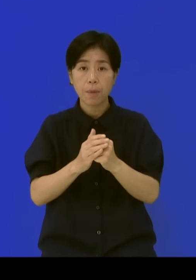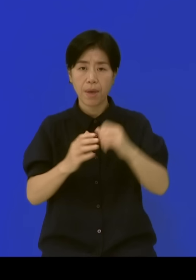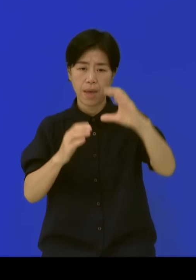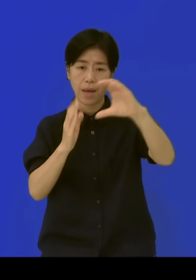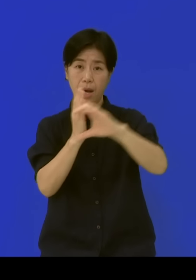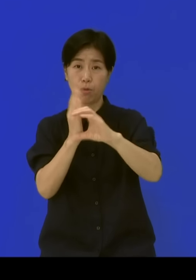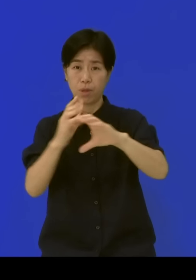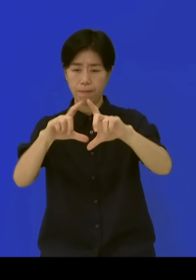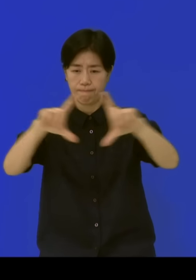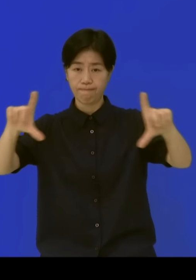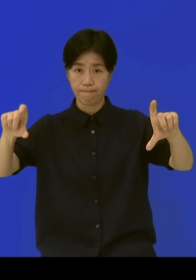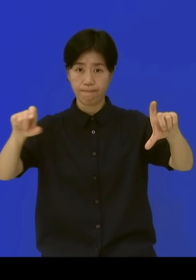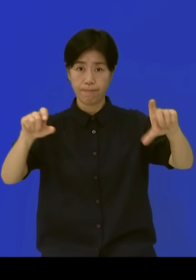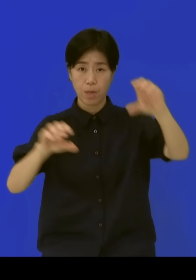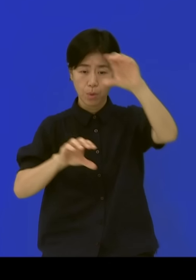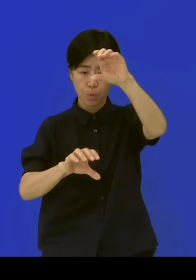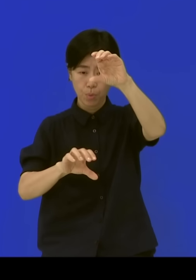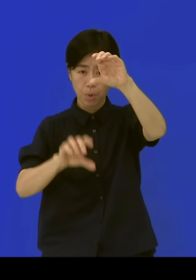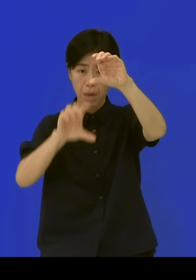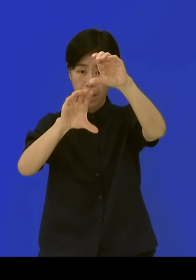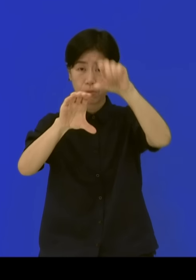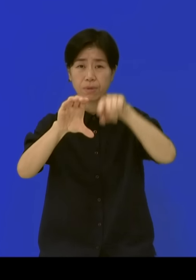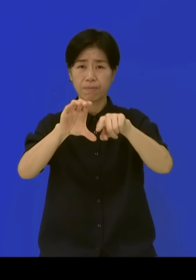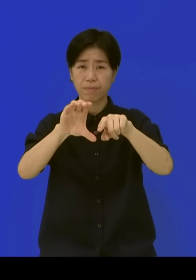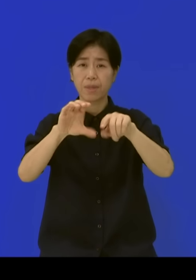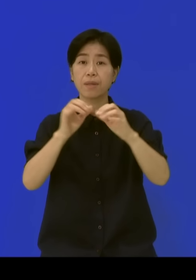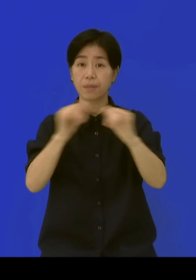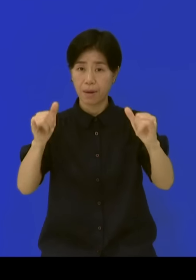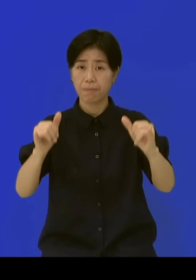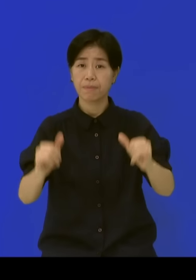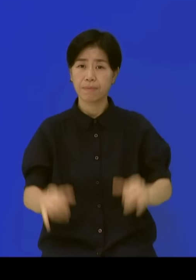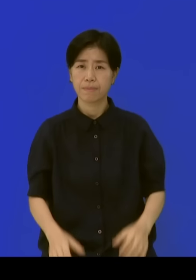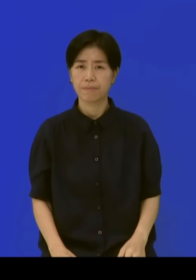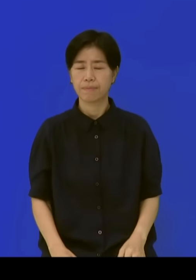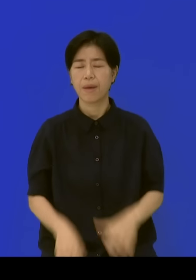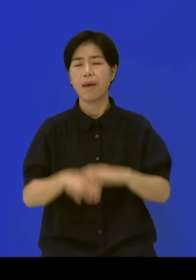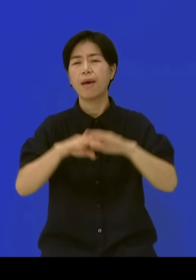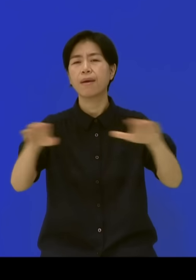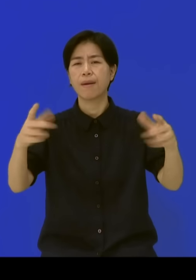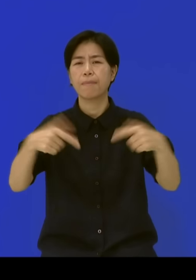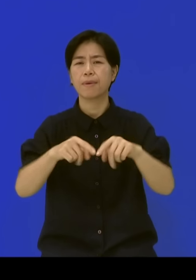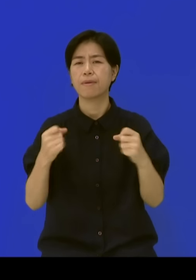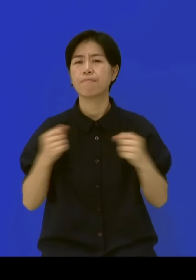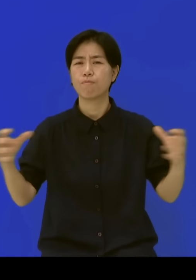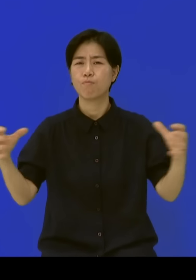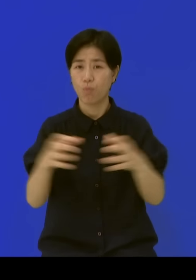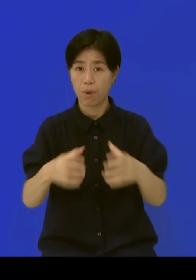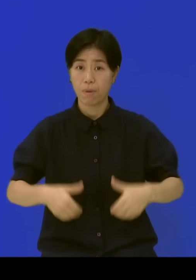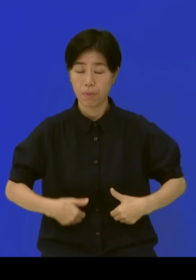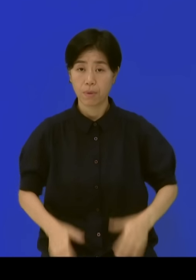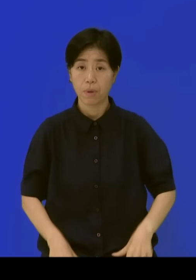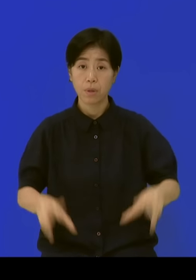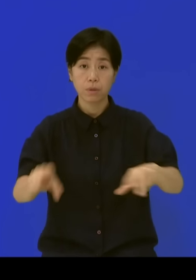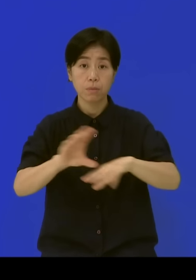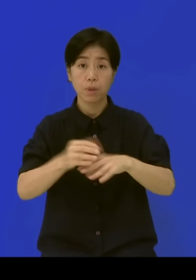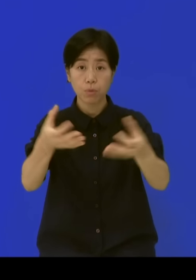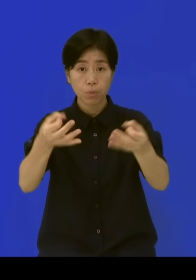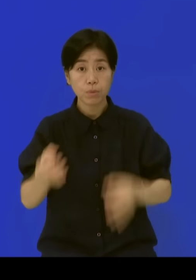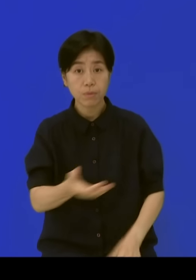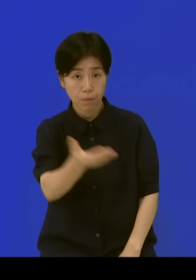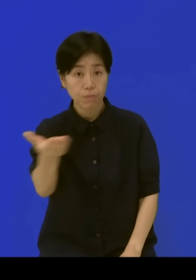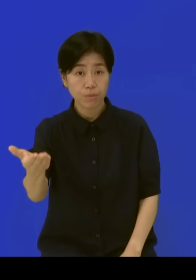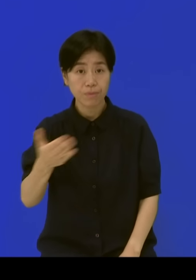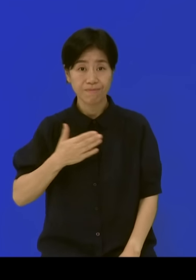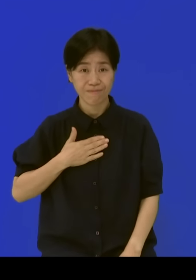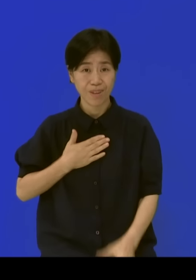저는 이 새롭게 소설을 보고 계신 분들 중에서도 이 중간 계층에 있는 분들이 있다고 생각하고요. 저와